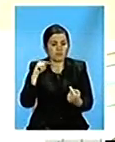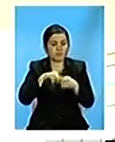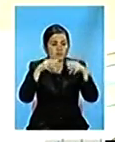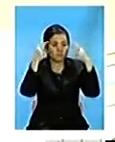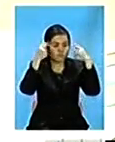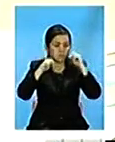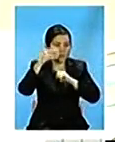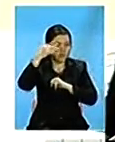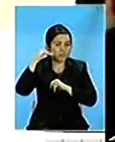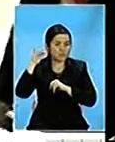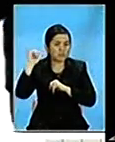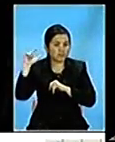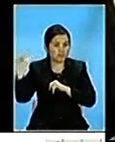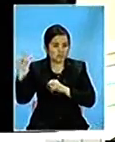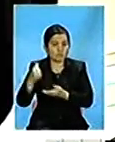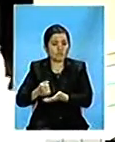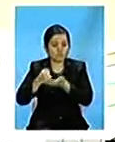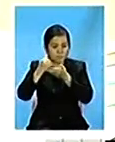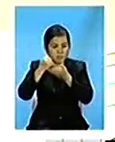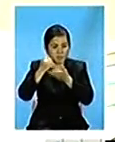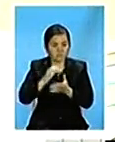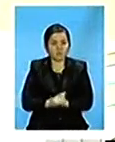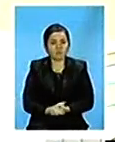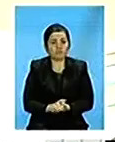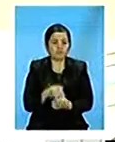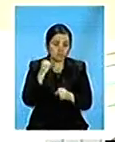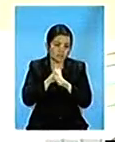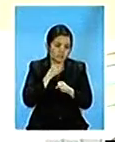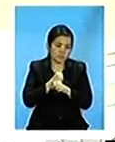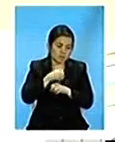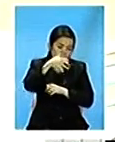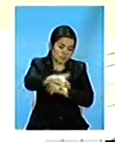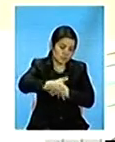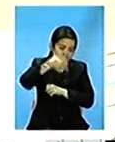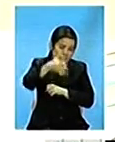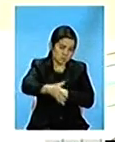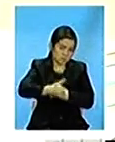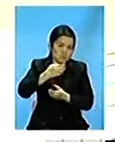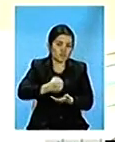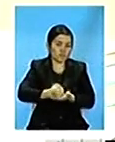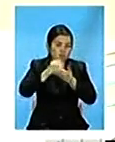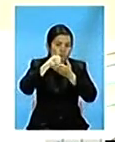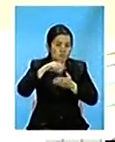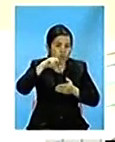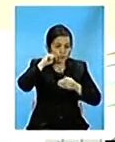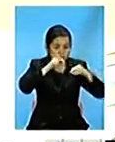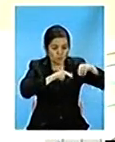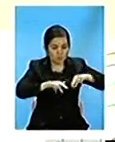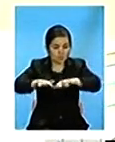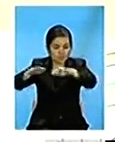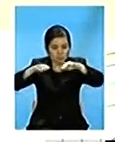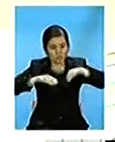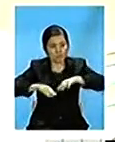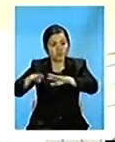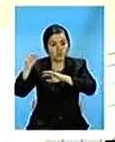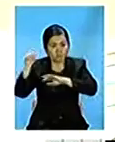ยิ่งรักเข้ามาใหม่ๆก็ให้เร่งขุดตรงปากคลองลายก็ช่วยได้ให้น้ำท่วมแล้วก็ขังไม่นานไปเร็ว